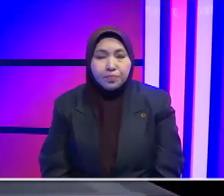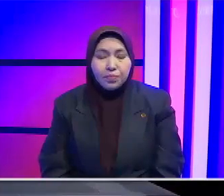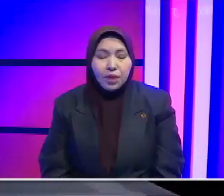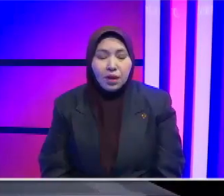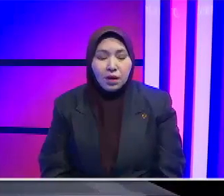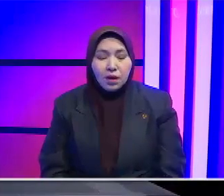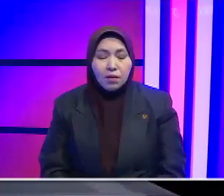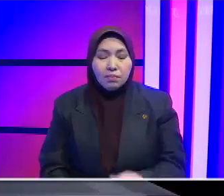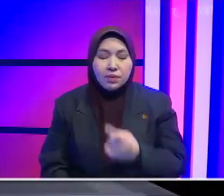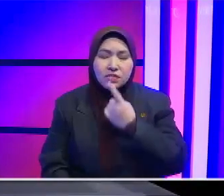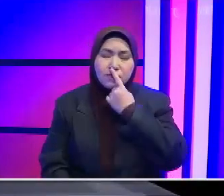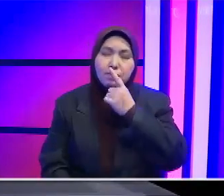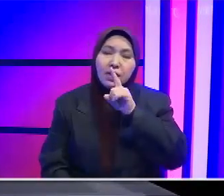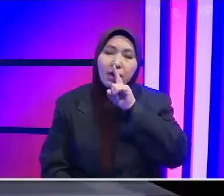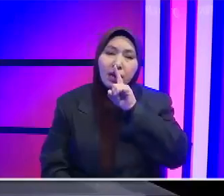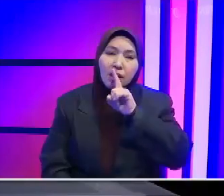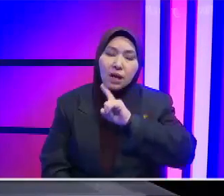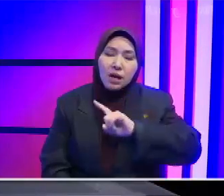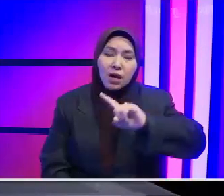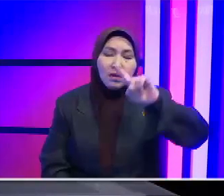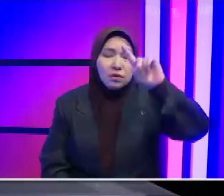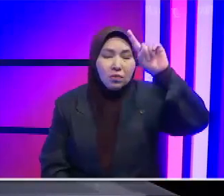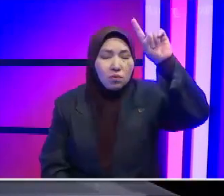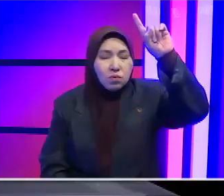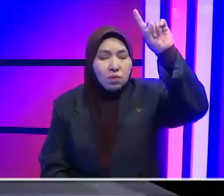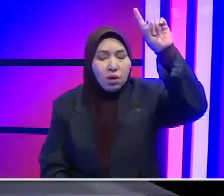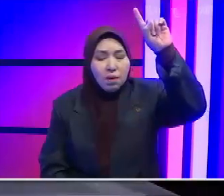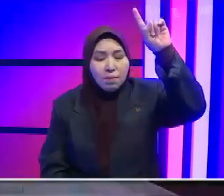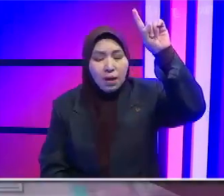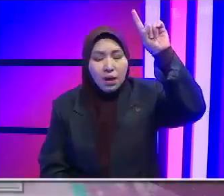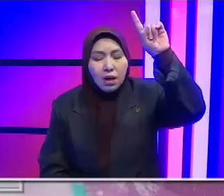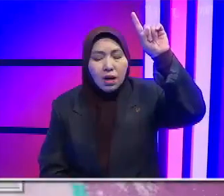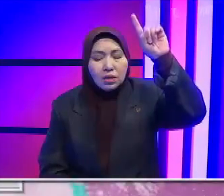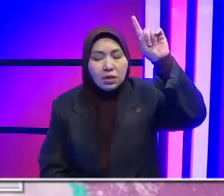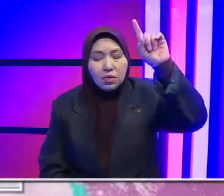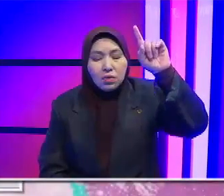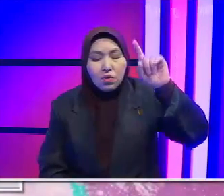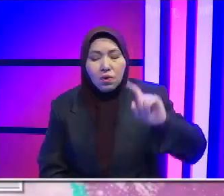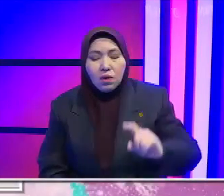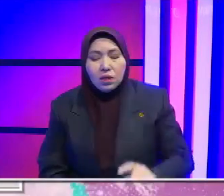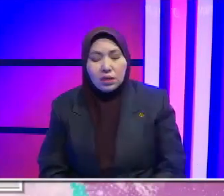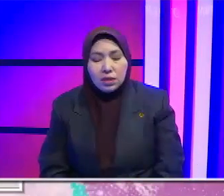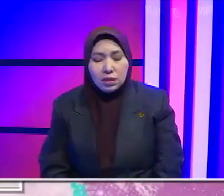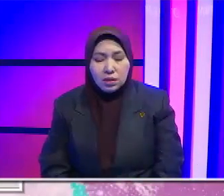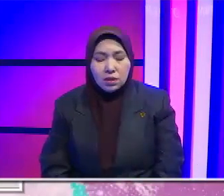الرجيم. بسم الله الرحمن